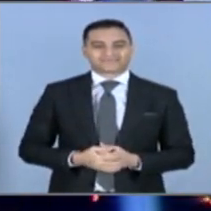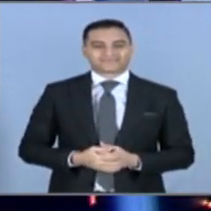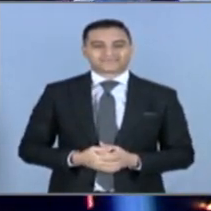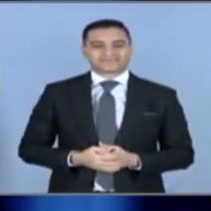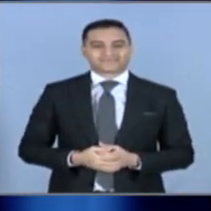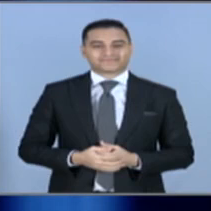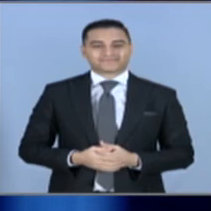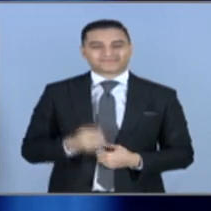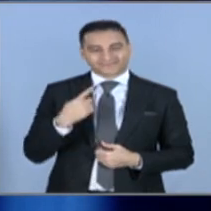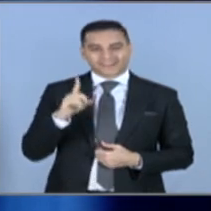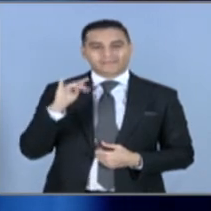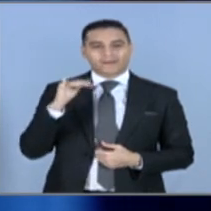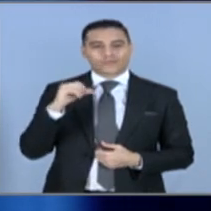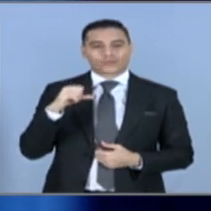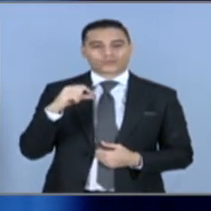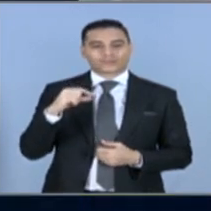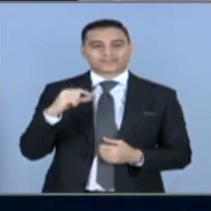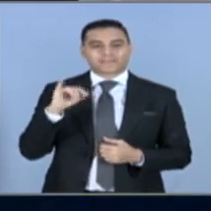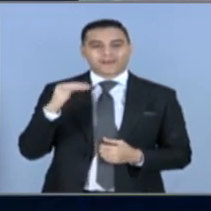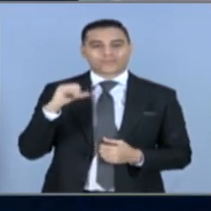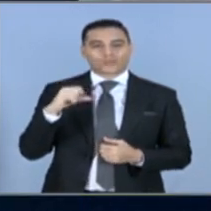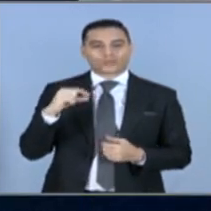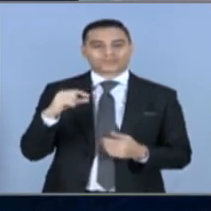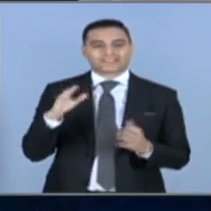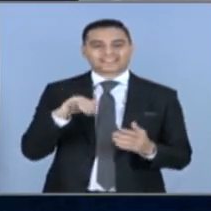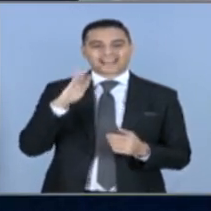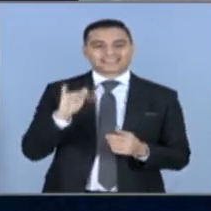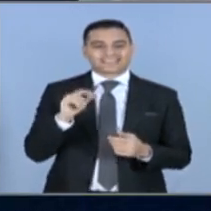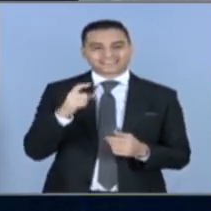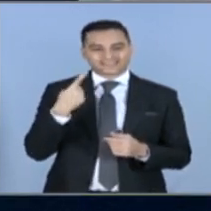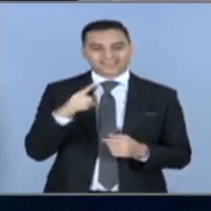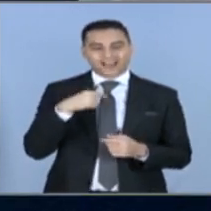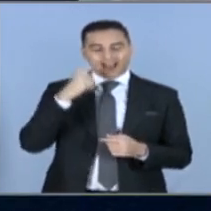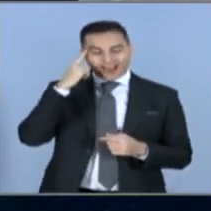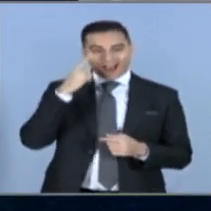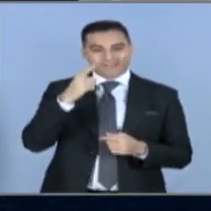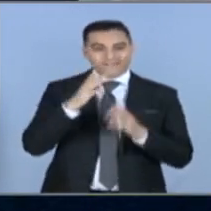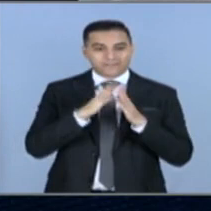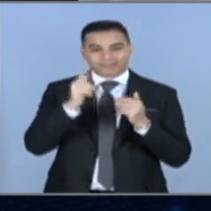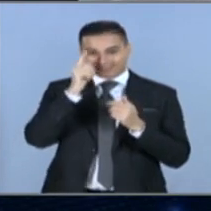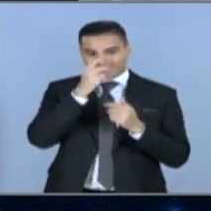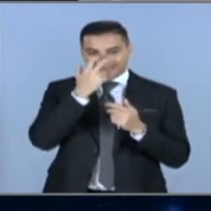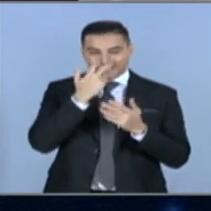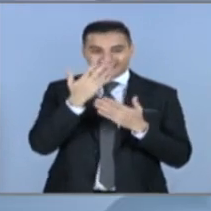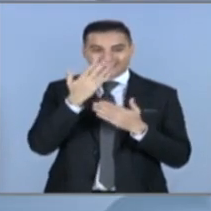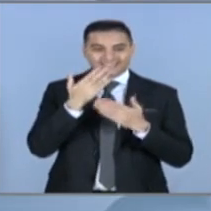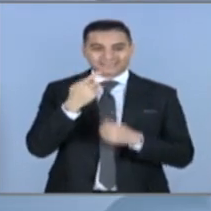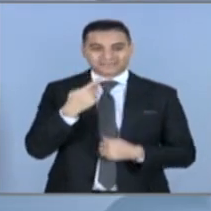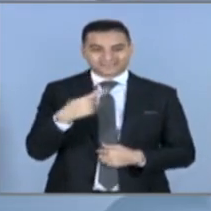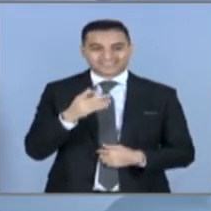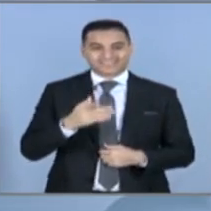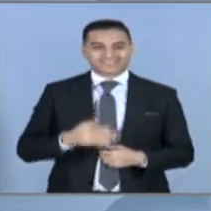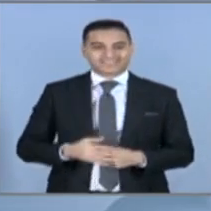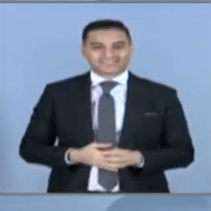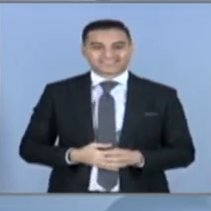هو محمود ياسين فعلا، برافو عليك انك افتكرت من الاول. هو انت في مصر يا هبه، ده اكسبريشن في الطياره كده قالوا لو